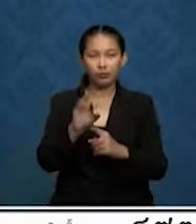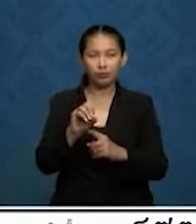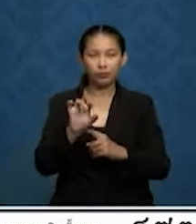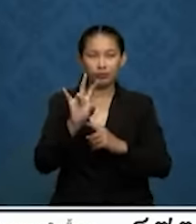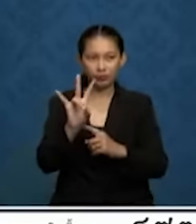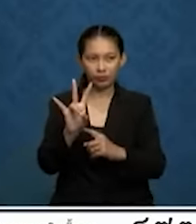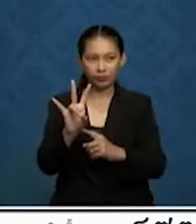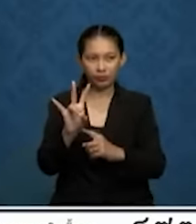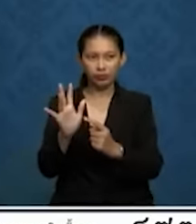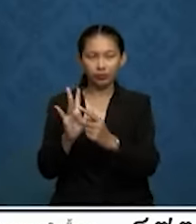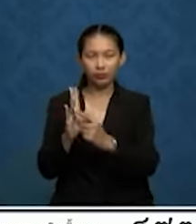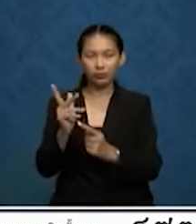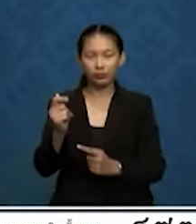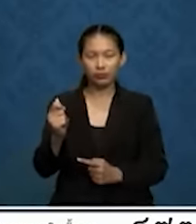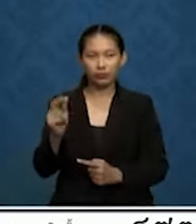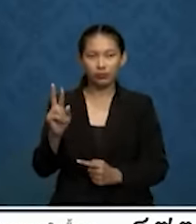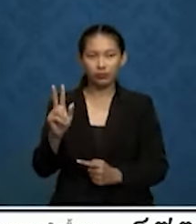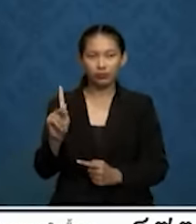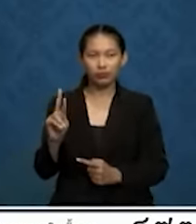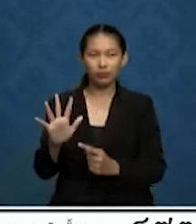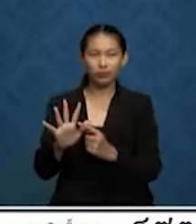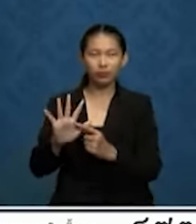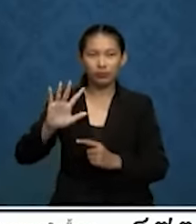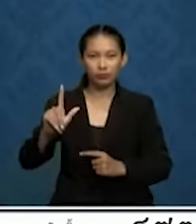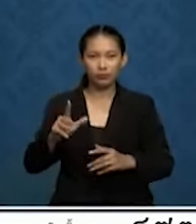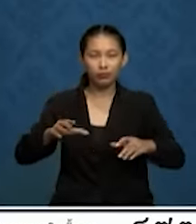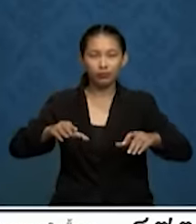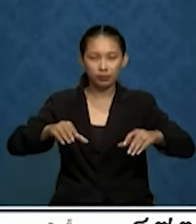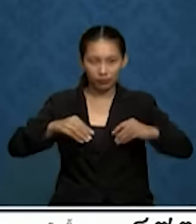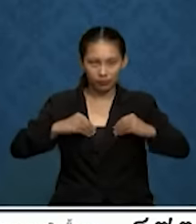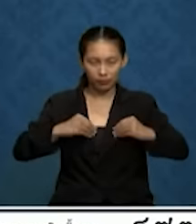497นายเอกราชช่างเหลา เห็นชอบครับ